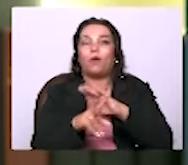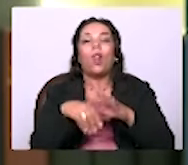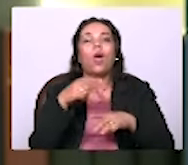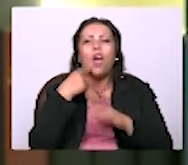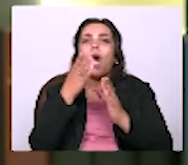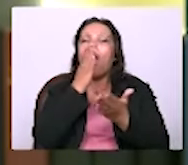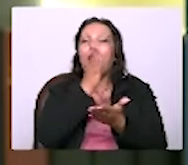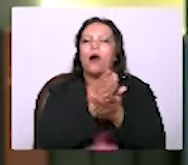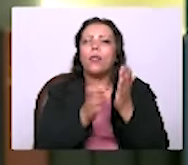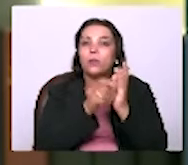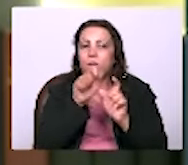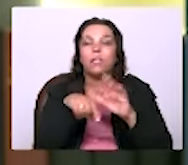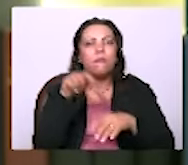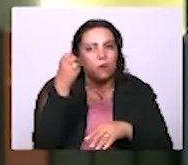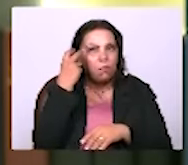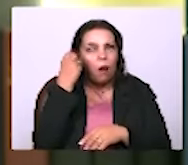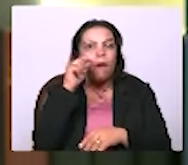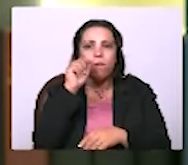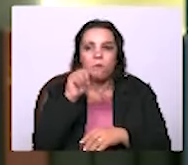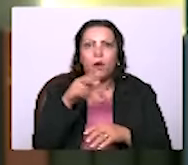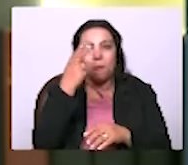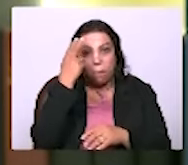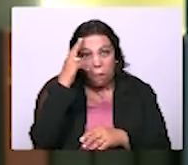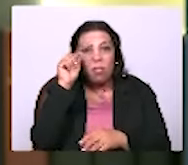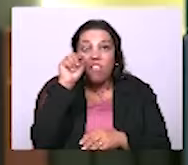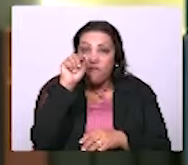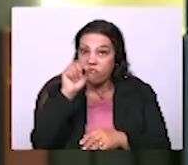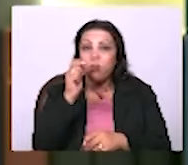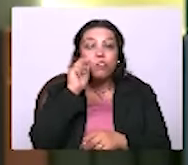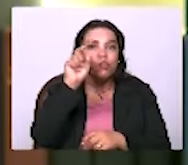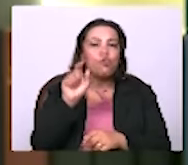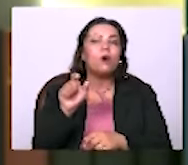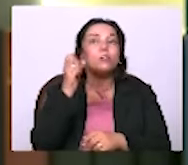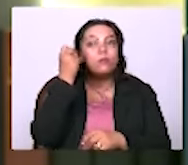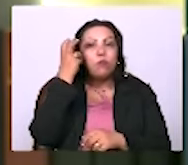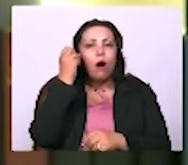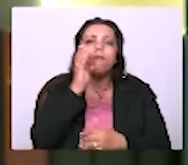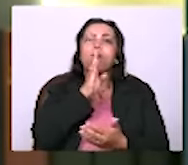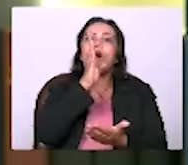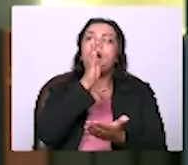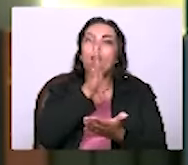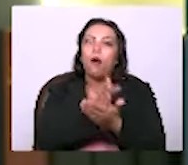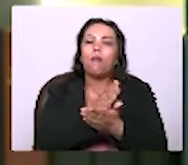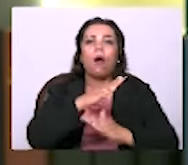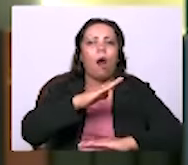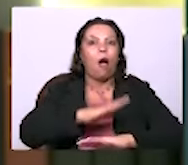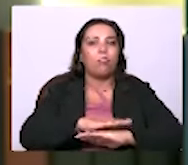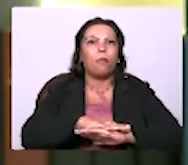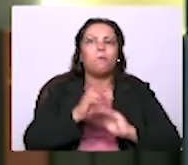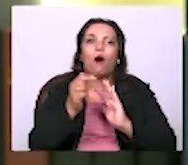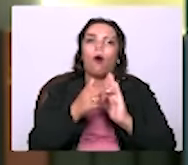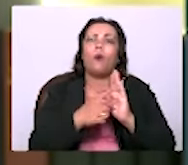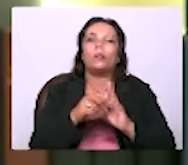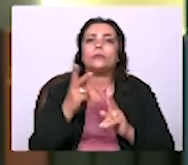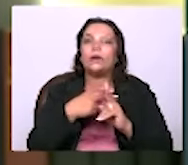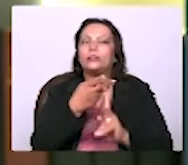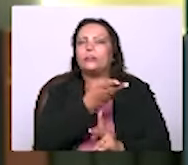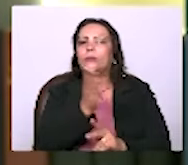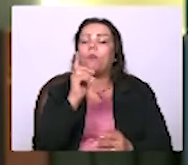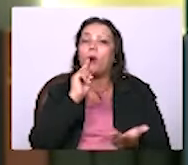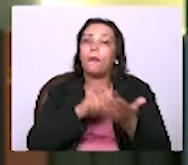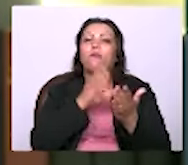ثقافي بمعنى ان يكون لدى الشخص ثقافه احترام حقوق الاخرين وايضا معرفه حقوقه